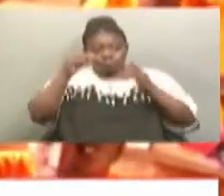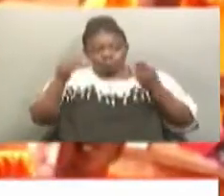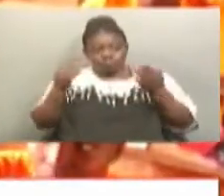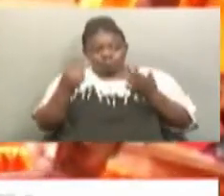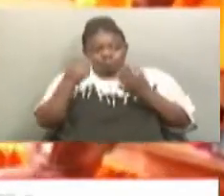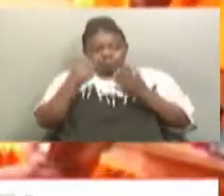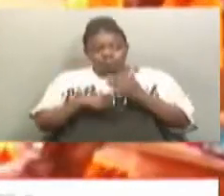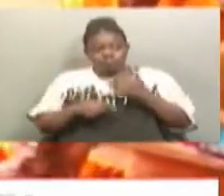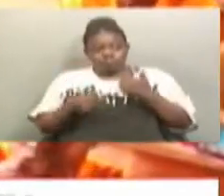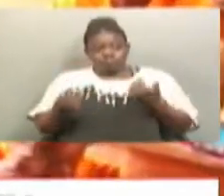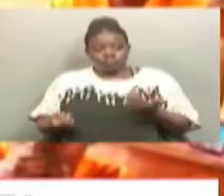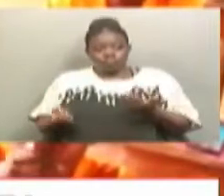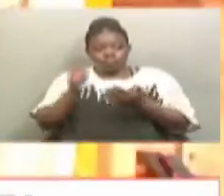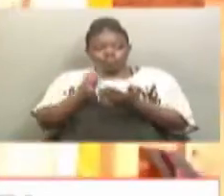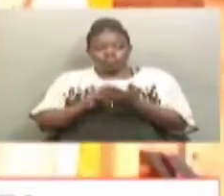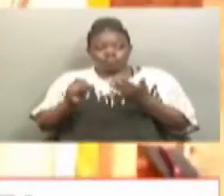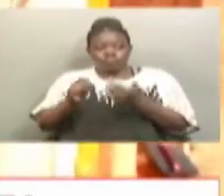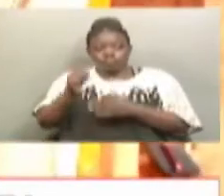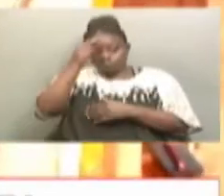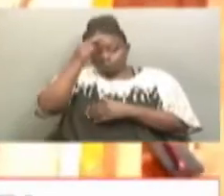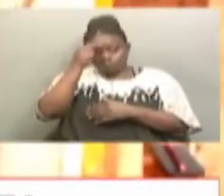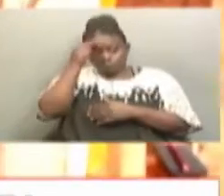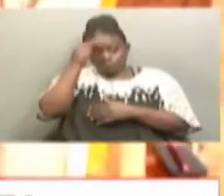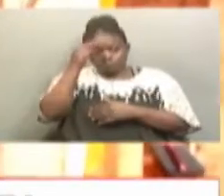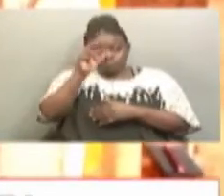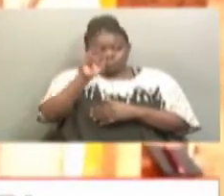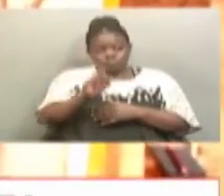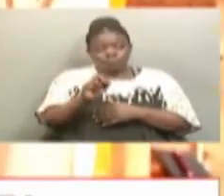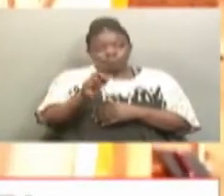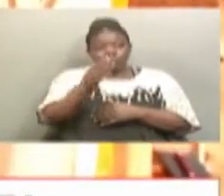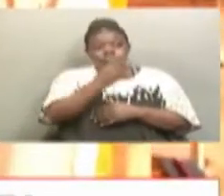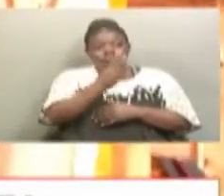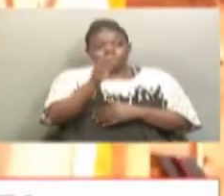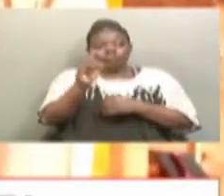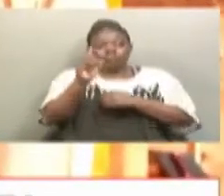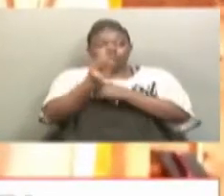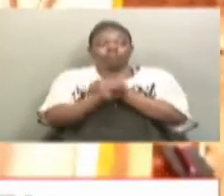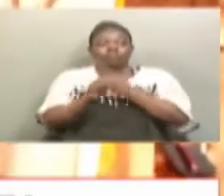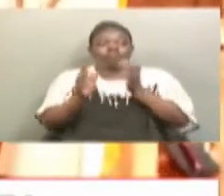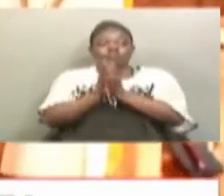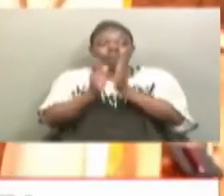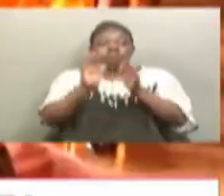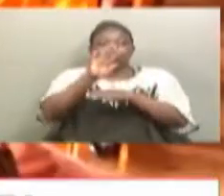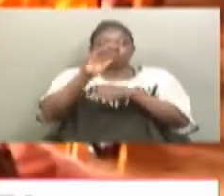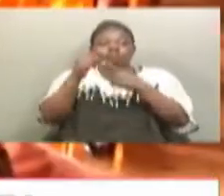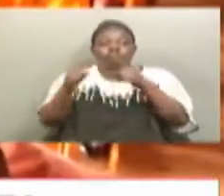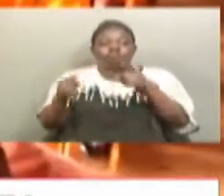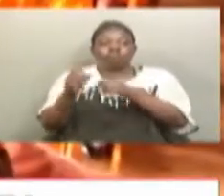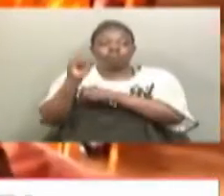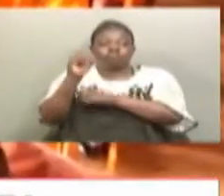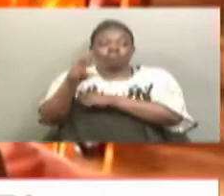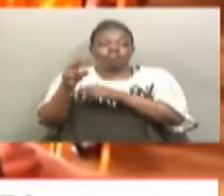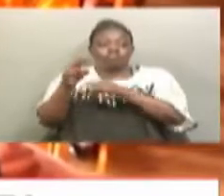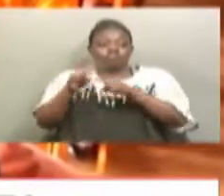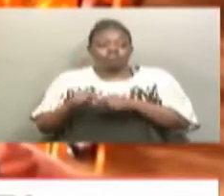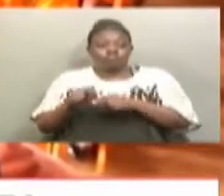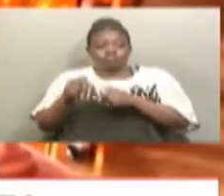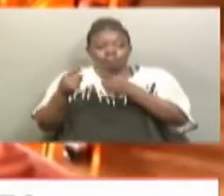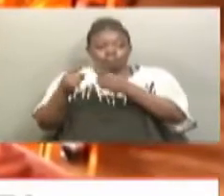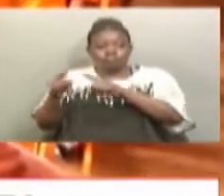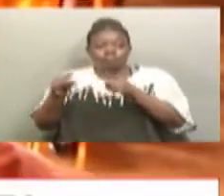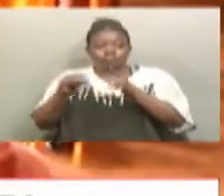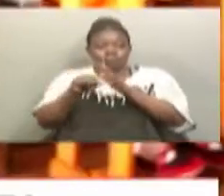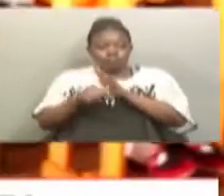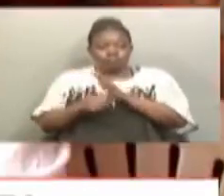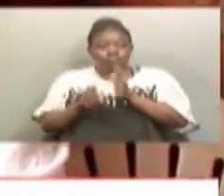ng'ono ategeezezza nti bawandiisa abayizi 848 mu disitulikiti yonna kyokka 12 ku bo tebakoze olw'ensonga ezitali